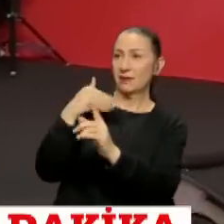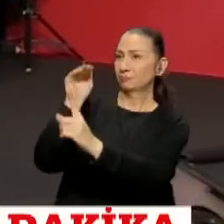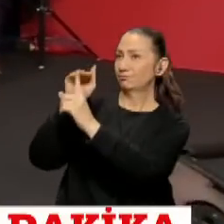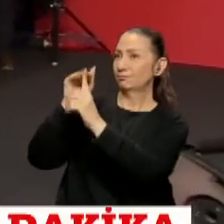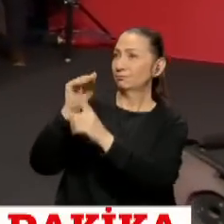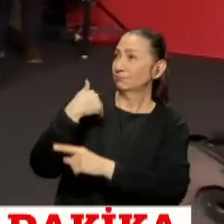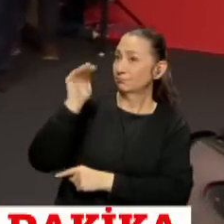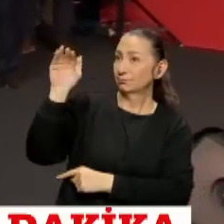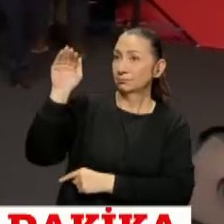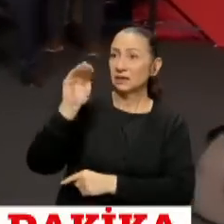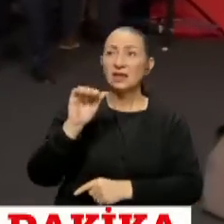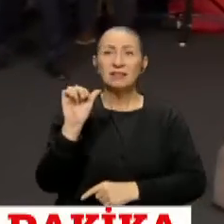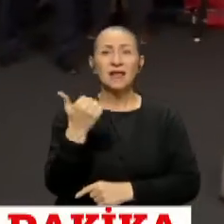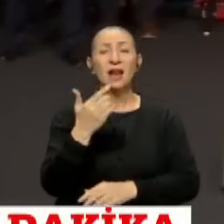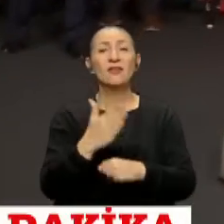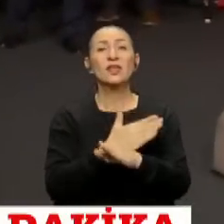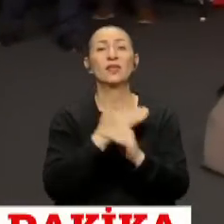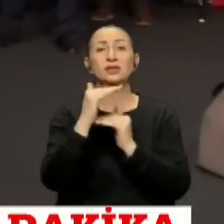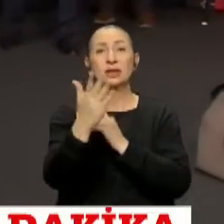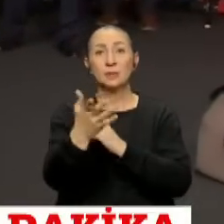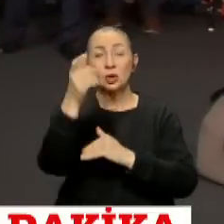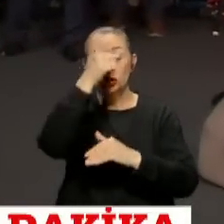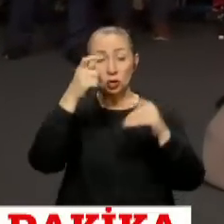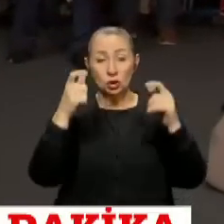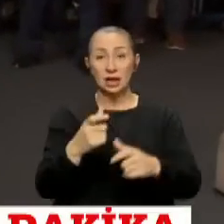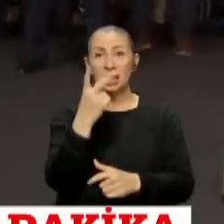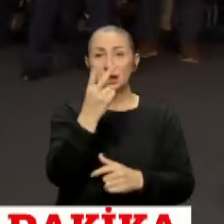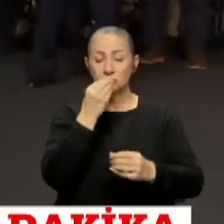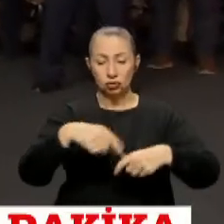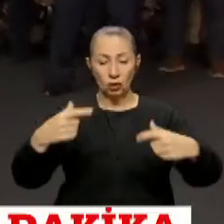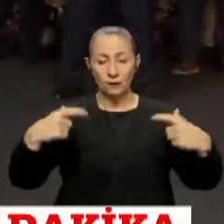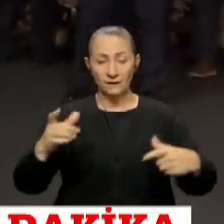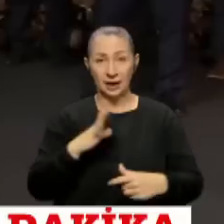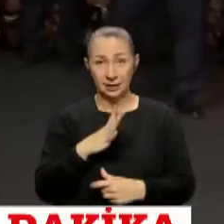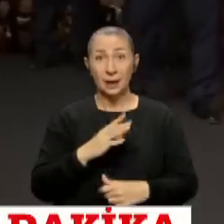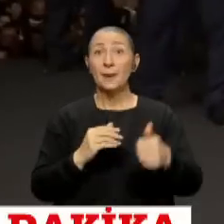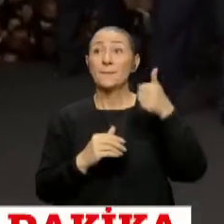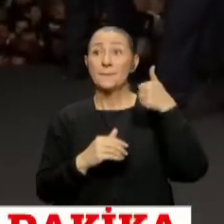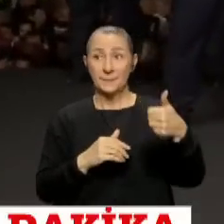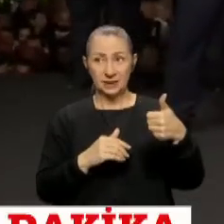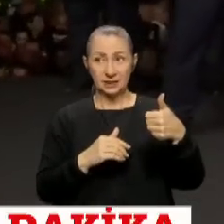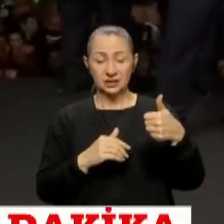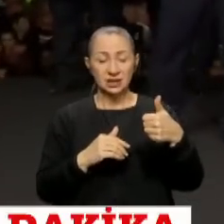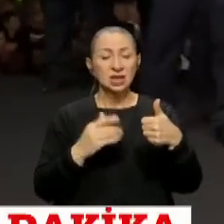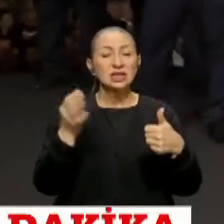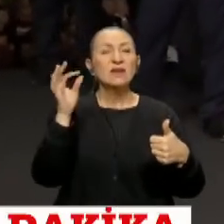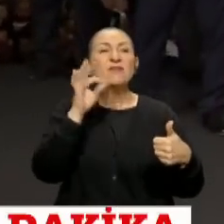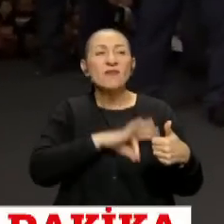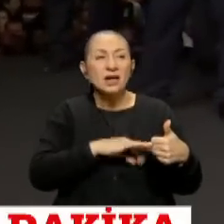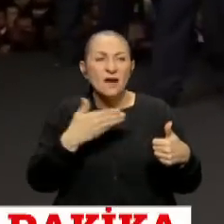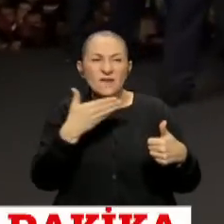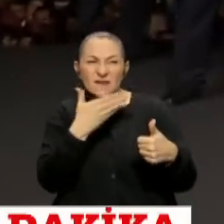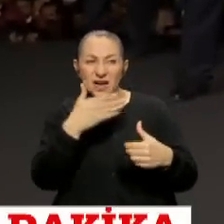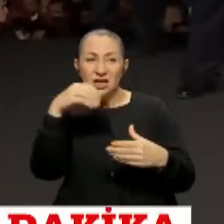sesleniyorum. Değerli vatandaşlarım, Türkiye'de iki sofra var. Birisi çıkar için